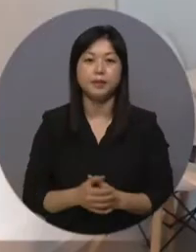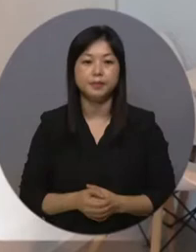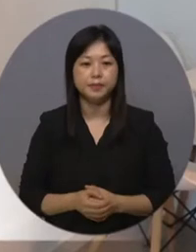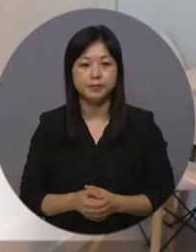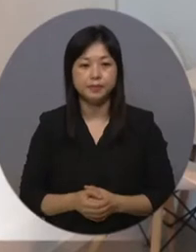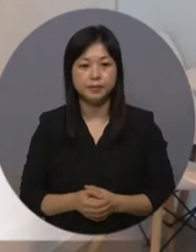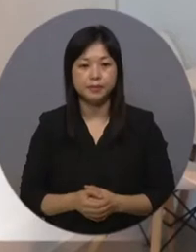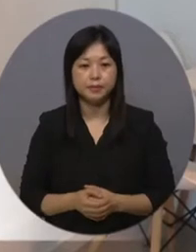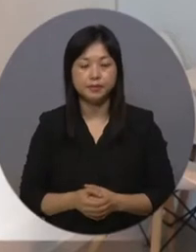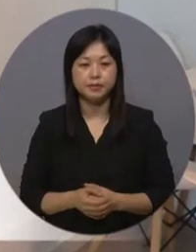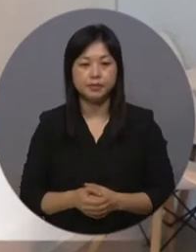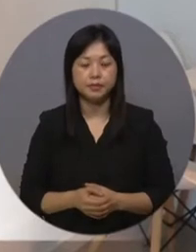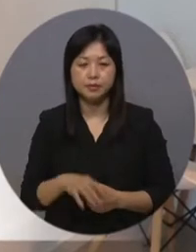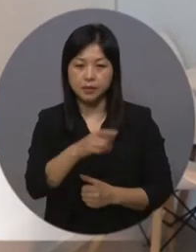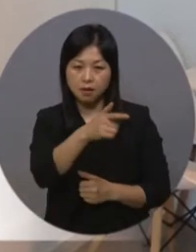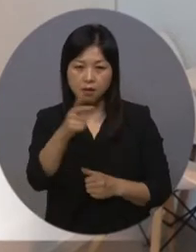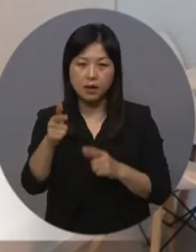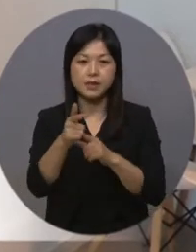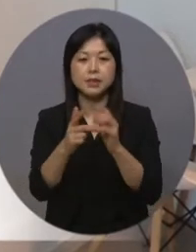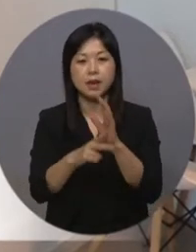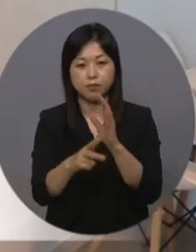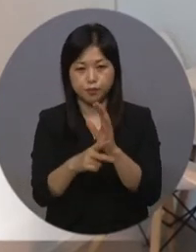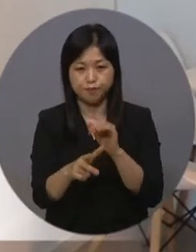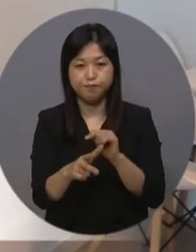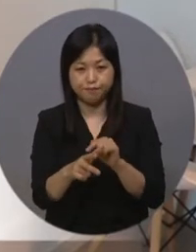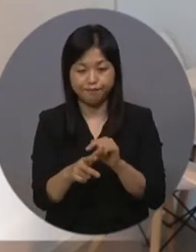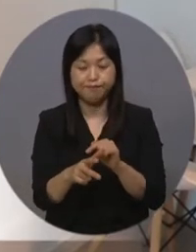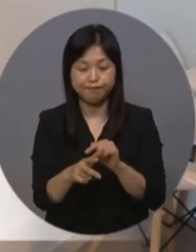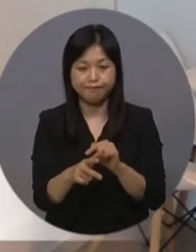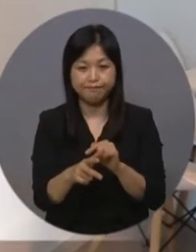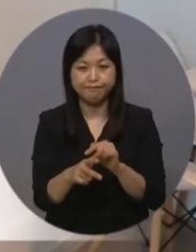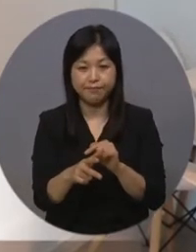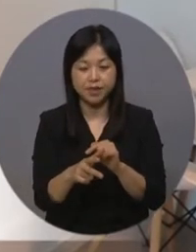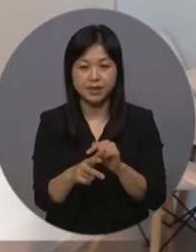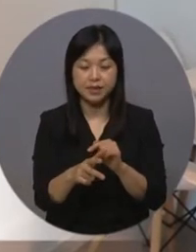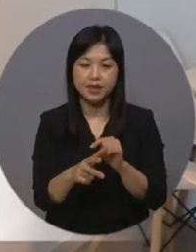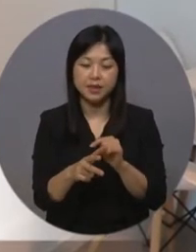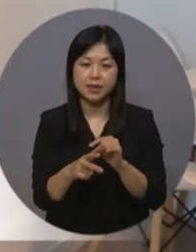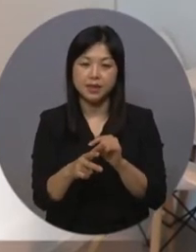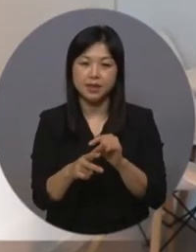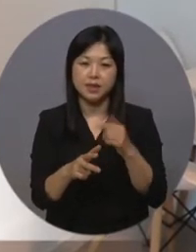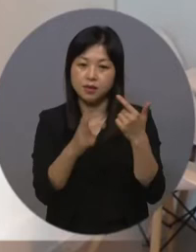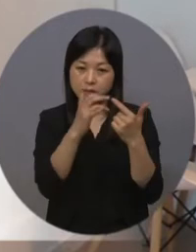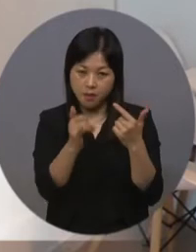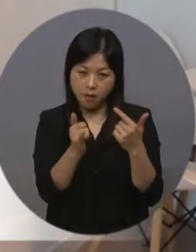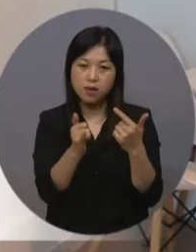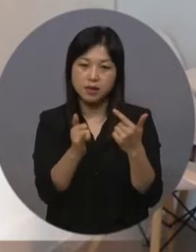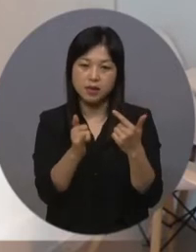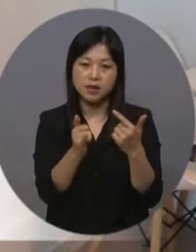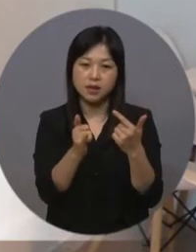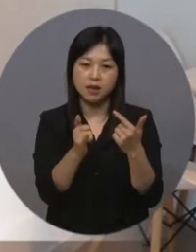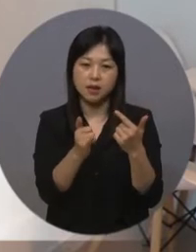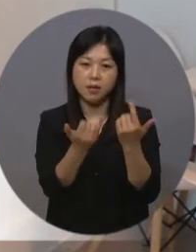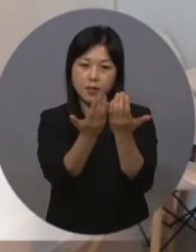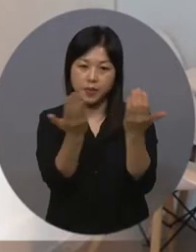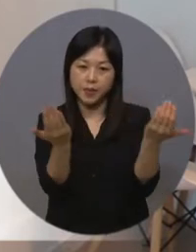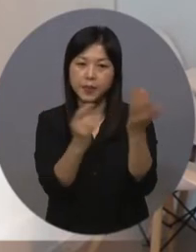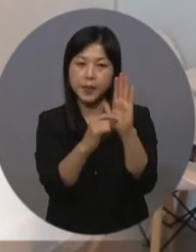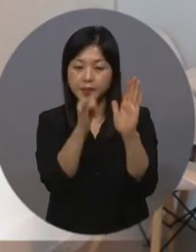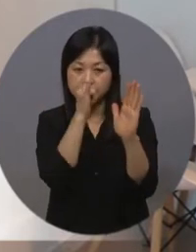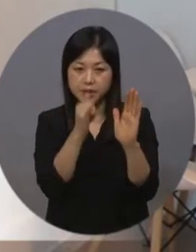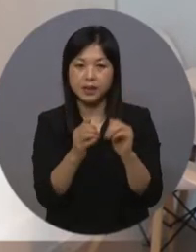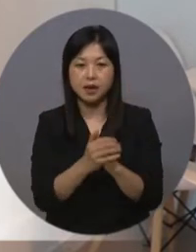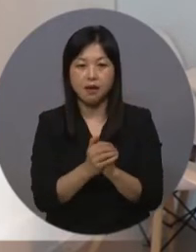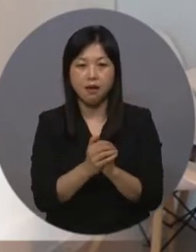각자 다양한 작품들을 지금 6명의 작가들이 선보이고 있는데요. 자연의 아름다움을 우리 이 코로나